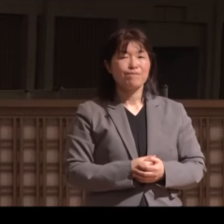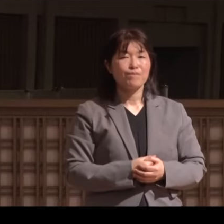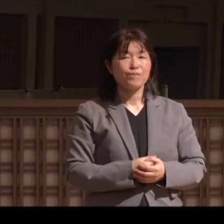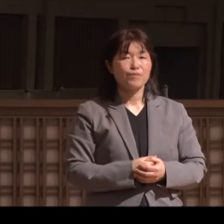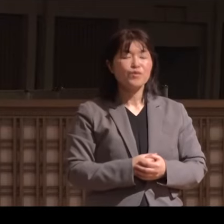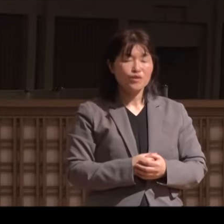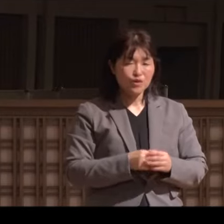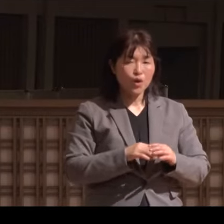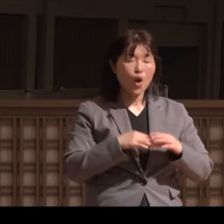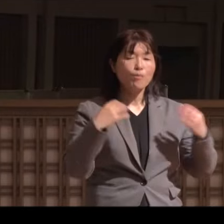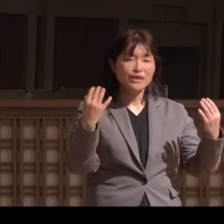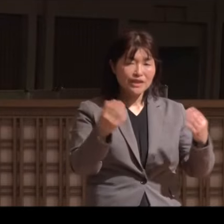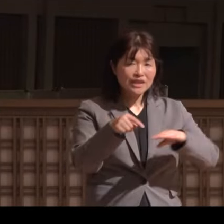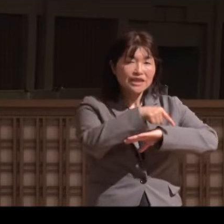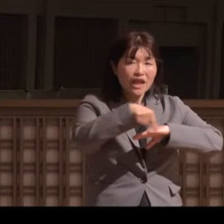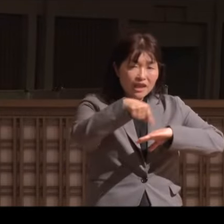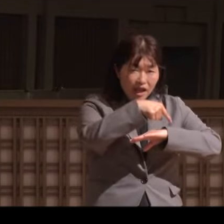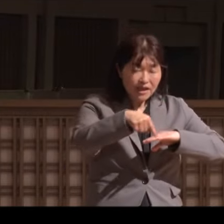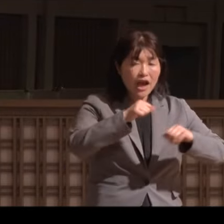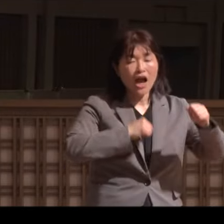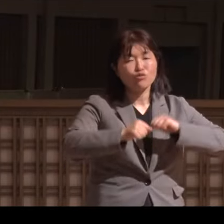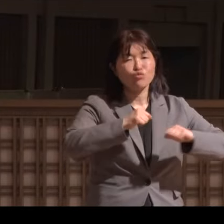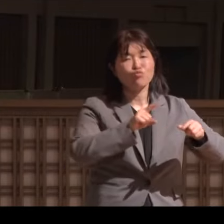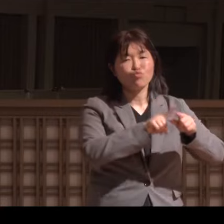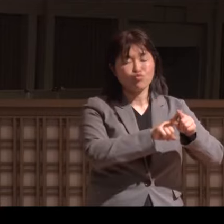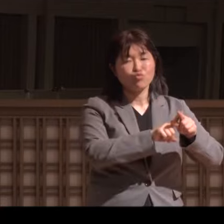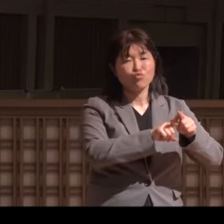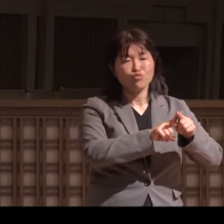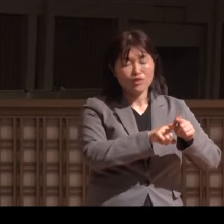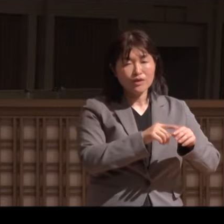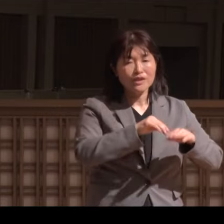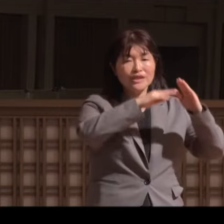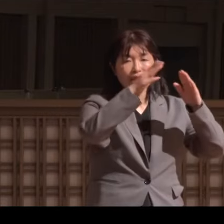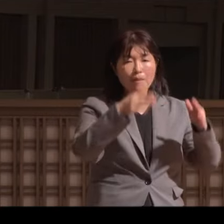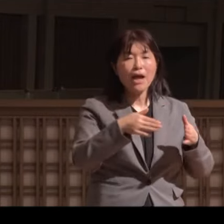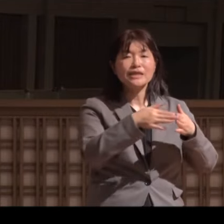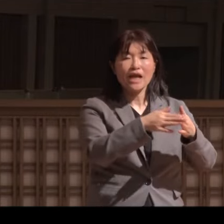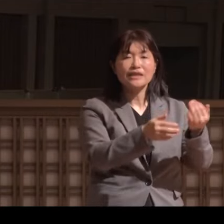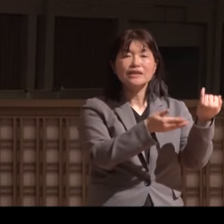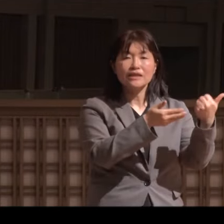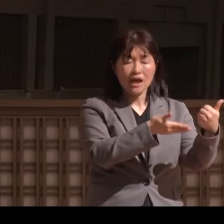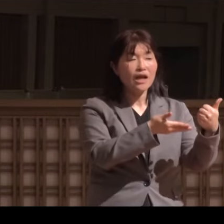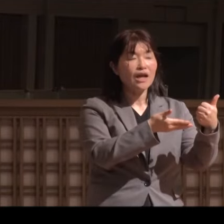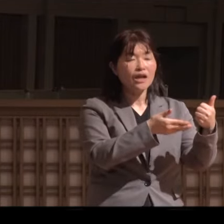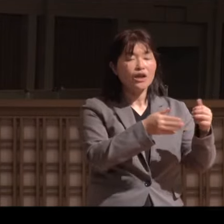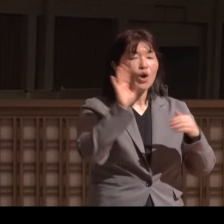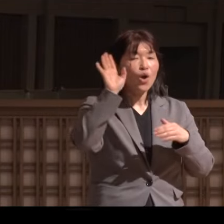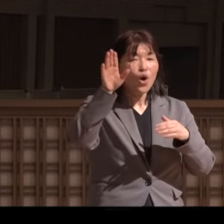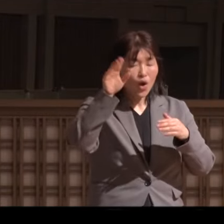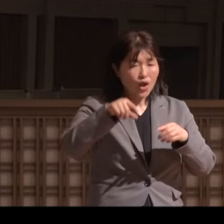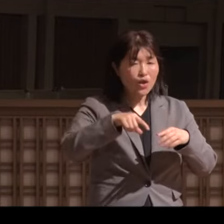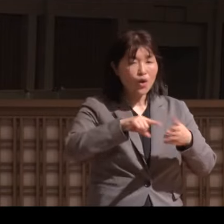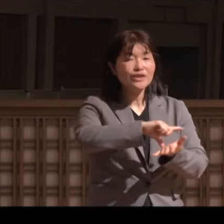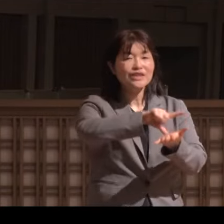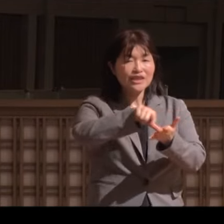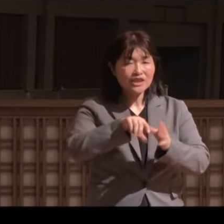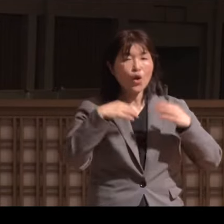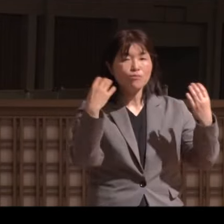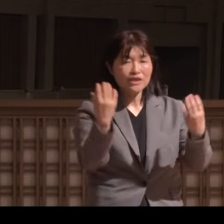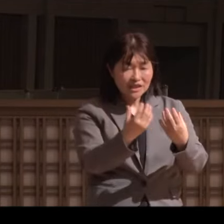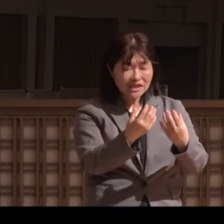えコミュニティデザイナーとしてご活躍されていらっしゃいますスタジウルの山崎涼さんに今後の地域コミュニティのあり方についてお